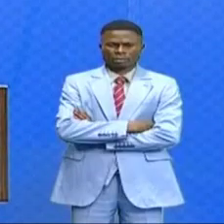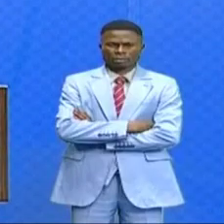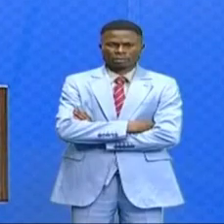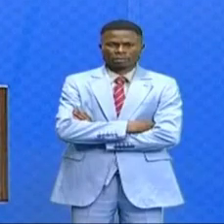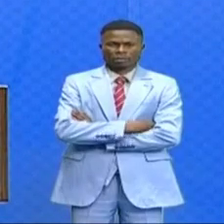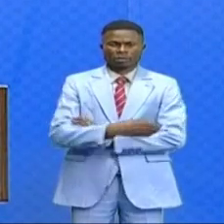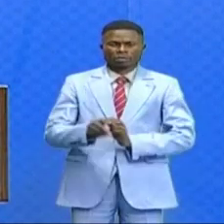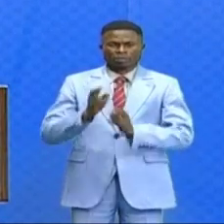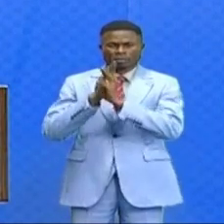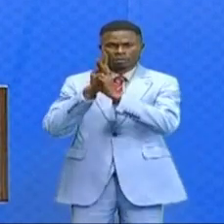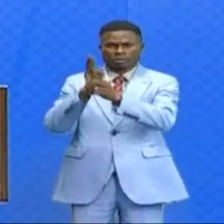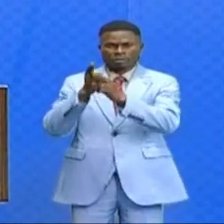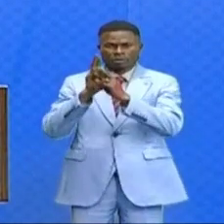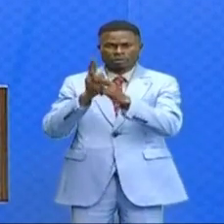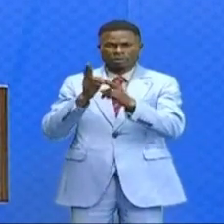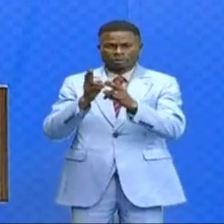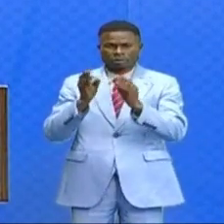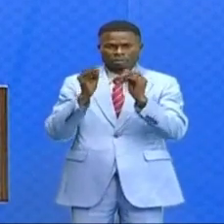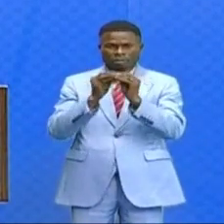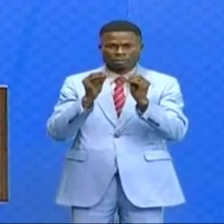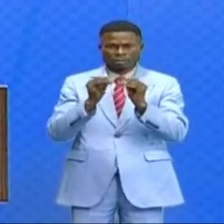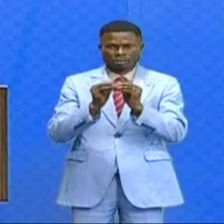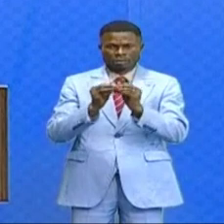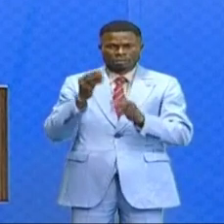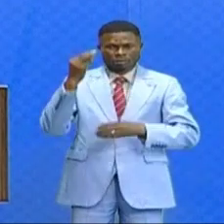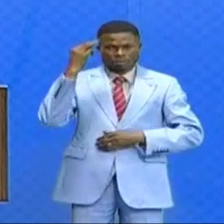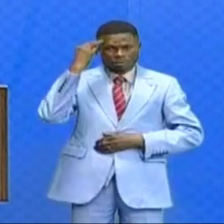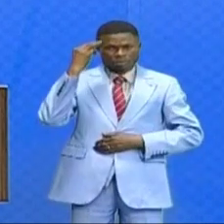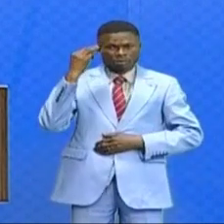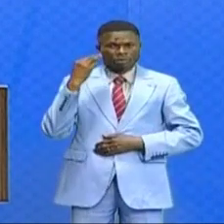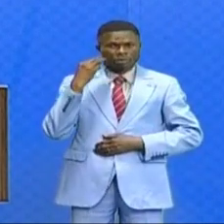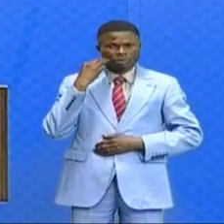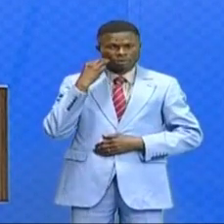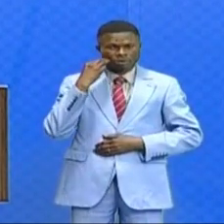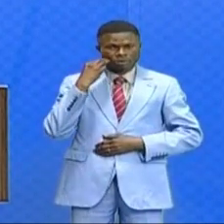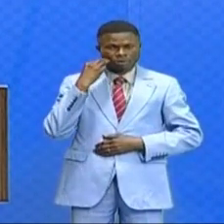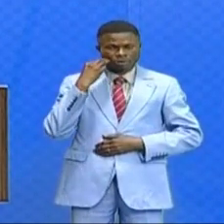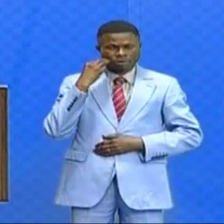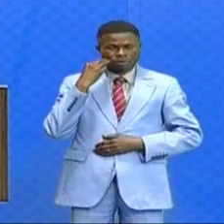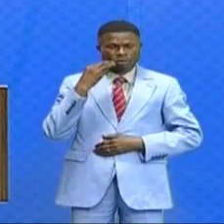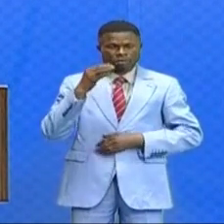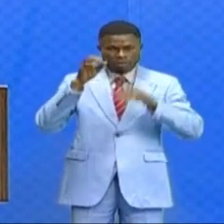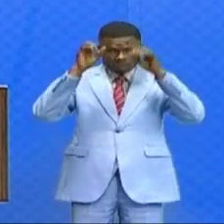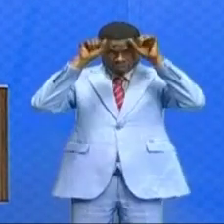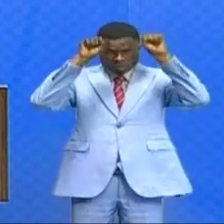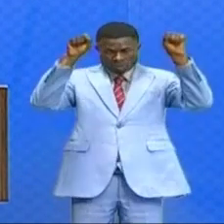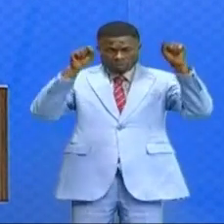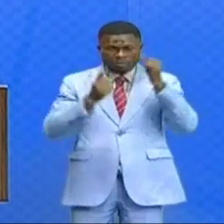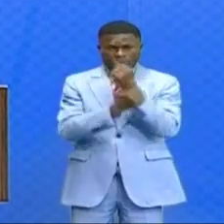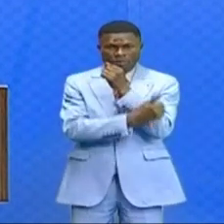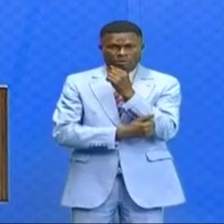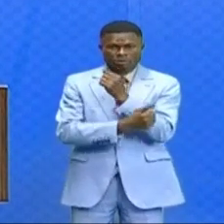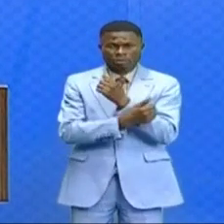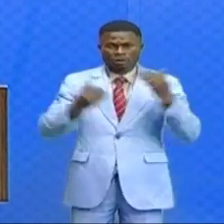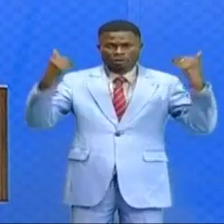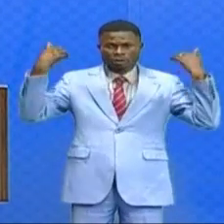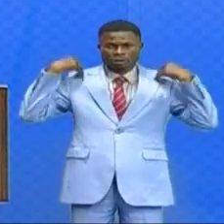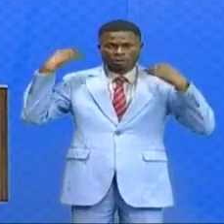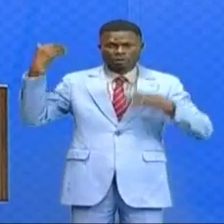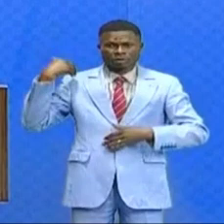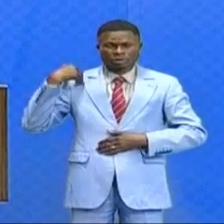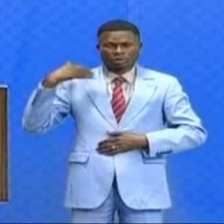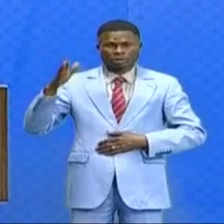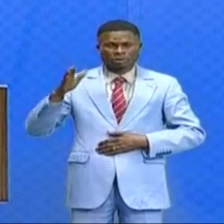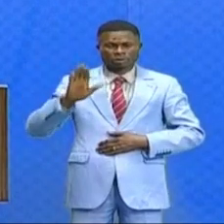Compte rendu de la réunion du Conseil de ministres. Le président de la République, chef de l'État.